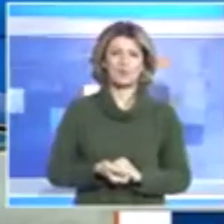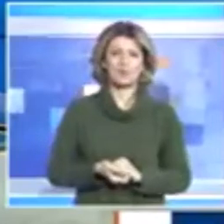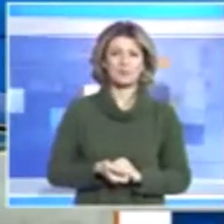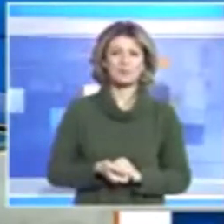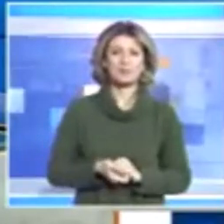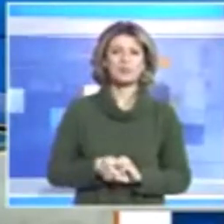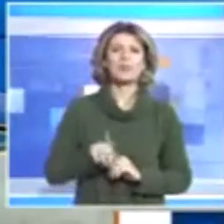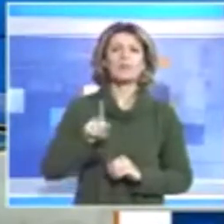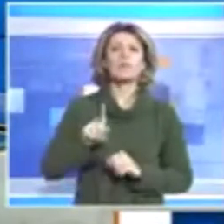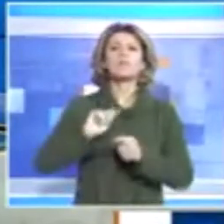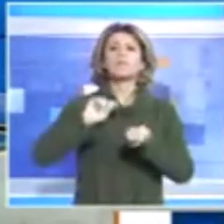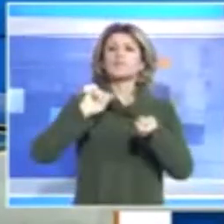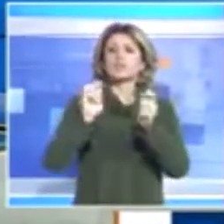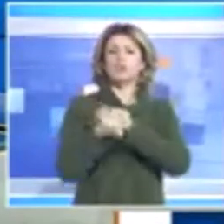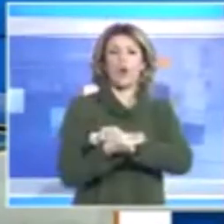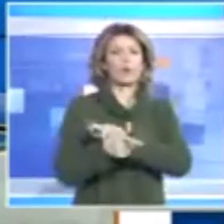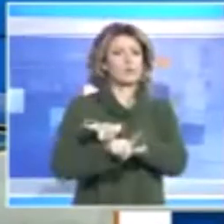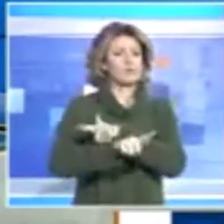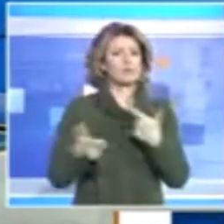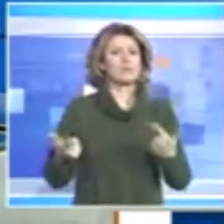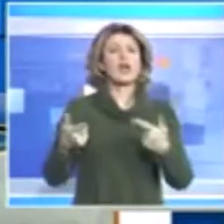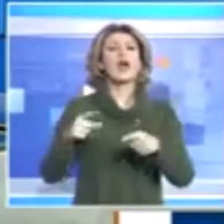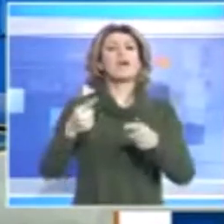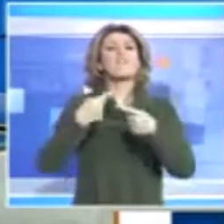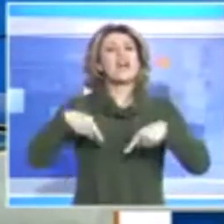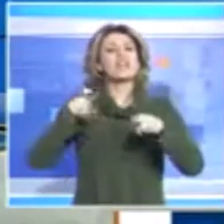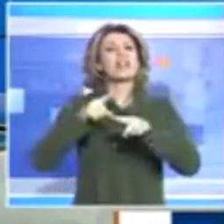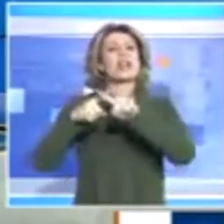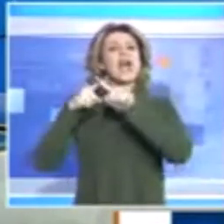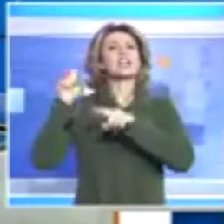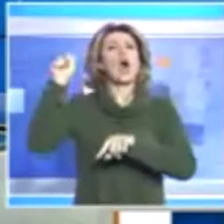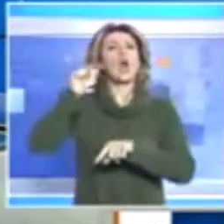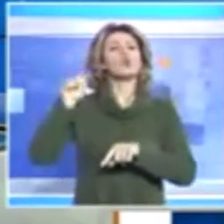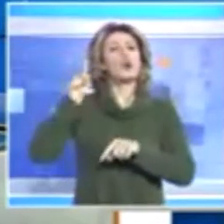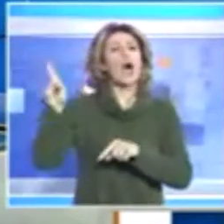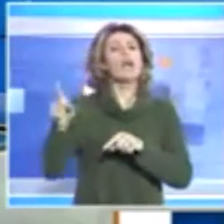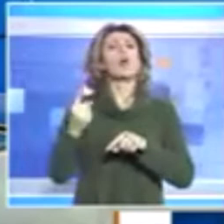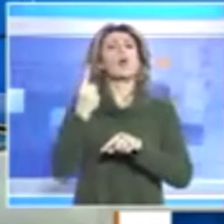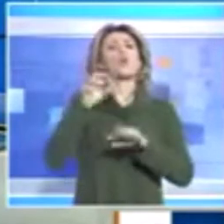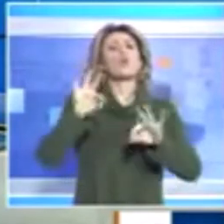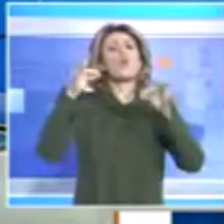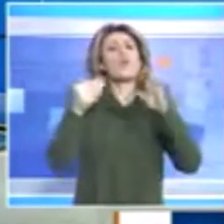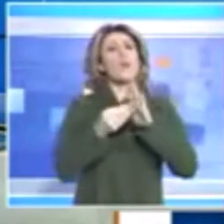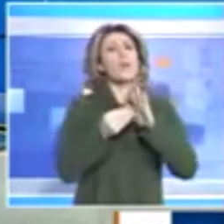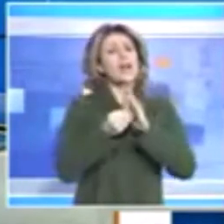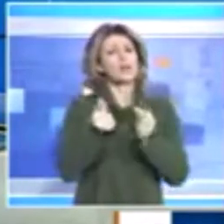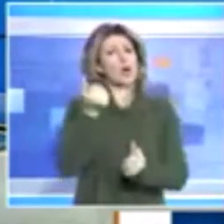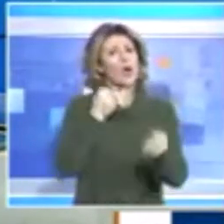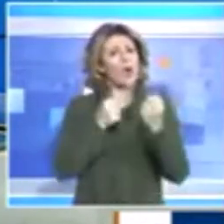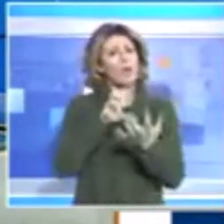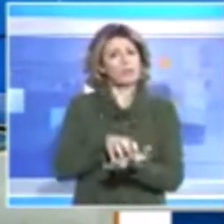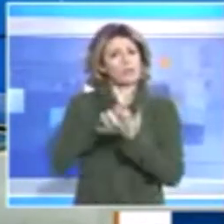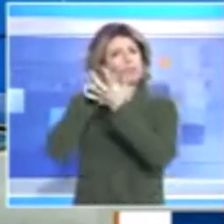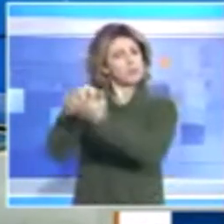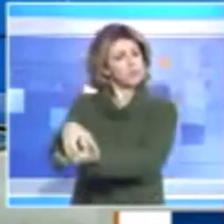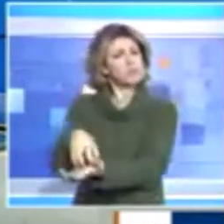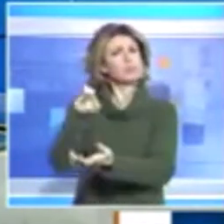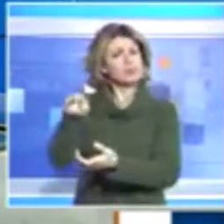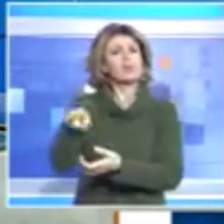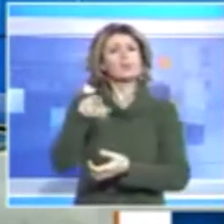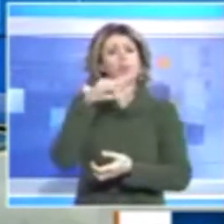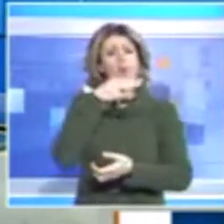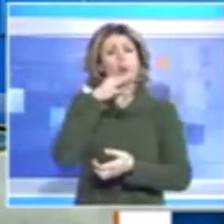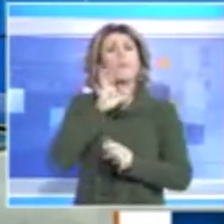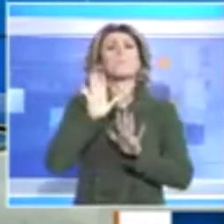nessuna svolta per la vertenza ex ocean nuovo operatore economico è pronto ad investire nel sito di san nicola di melfi ma resta da sciogliere il